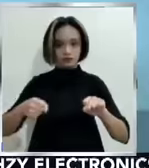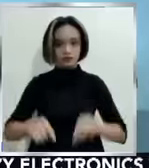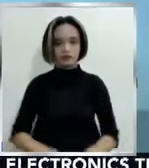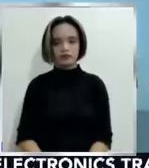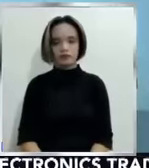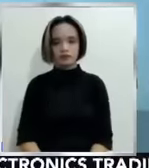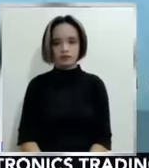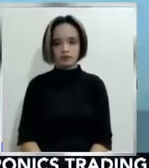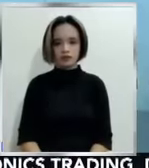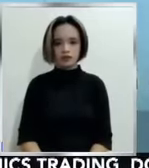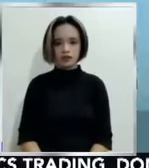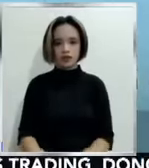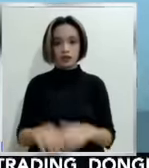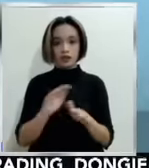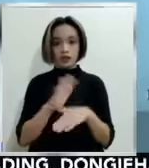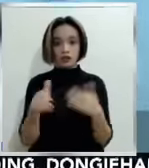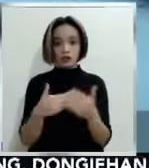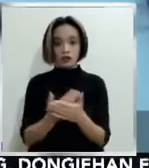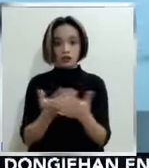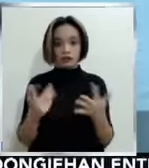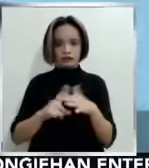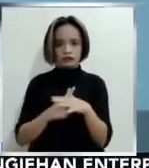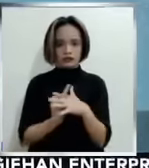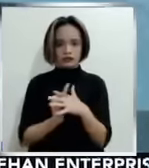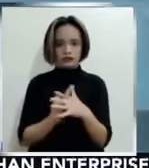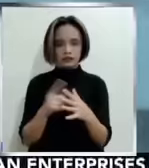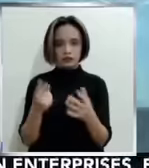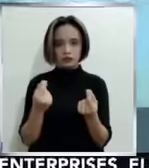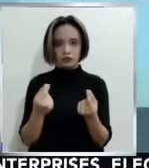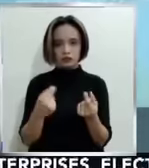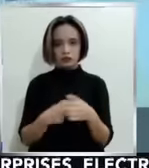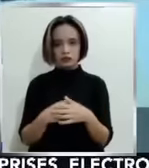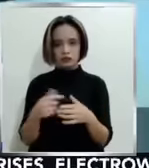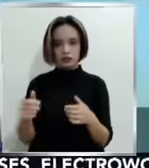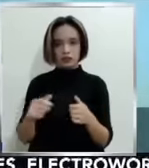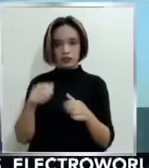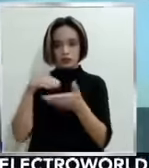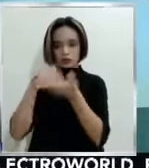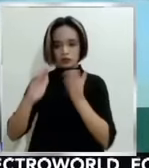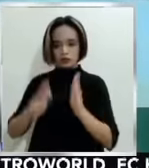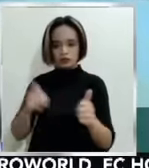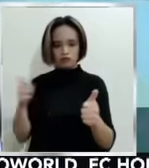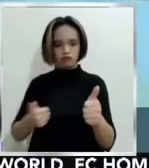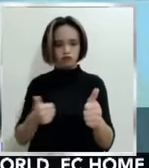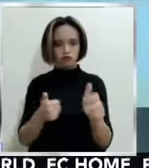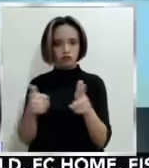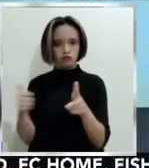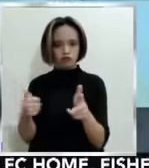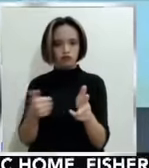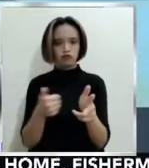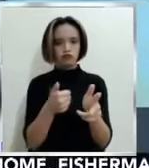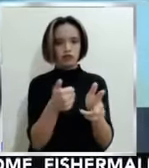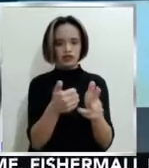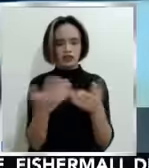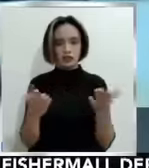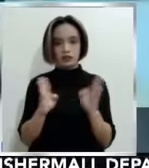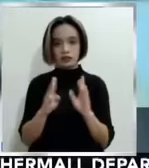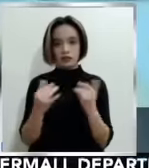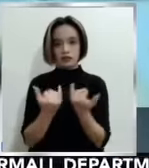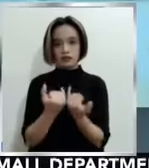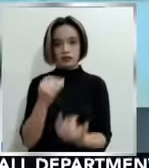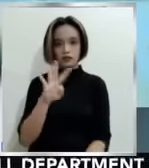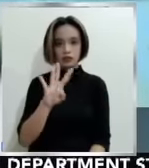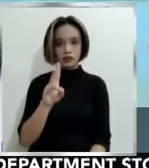Lahat nagsimula sa lakas-loob na paghabol ng estudyanteng ito sa motorsiklong humaharurot sa barangay 470 sa Sampaloc,